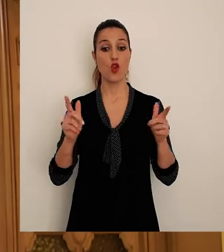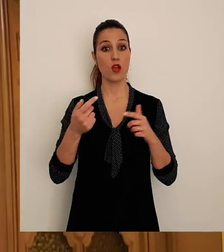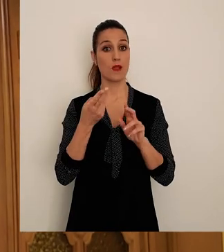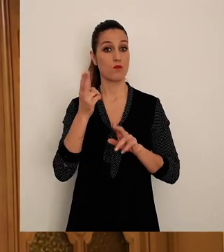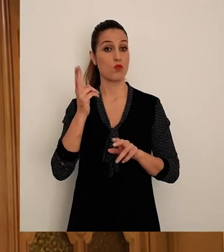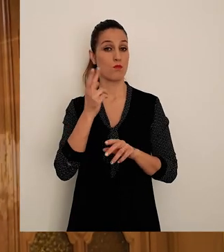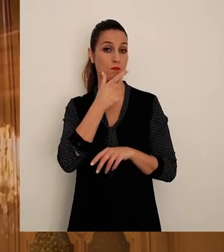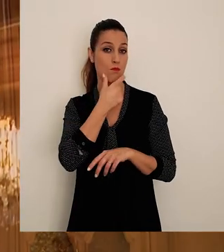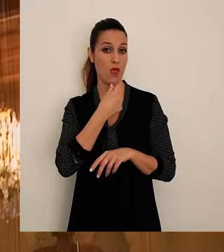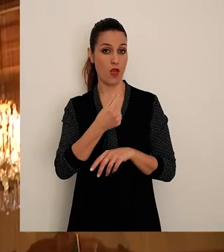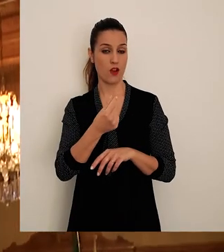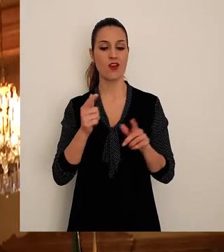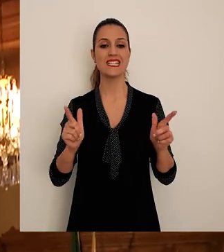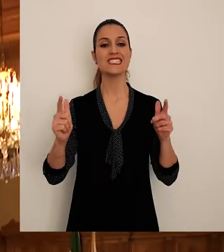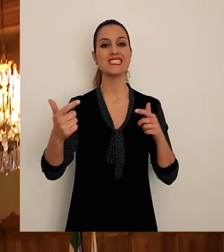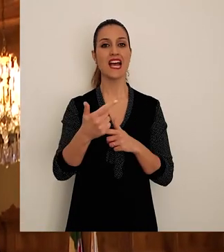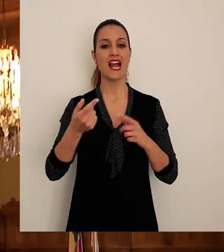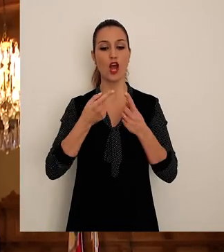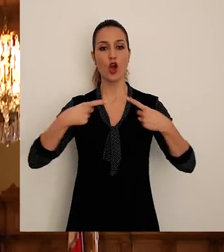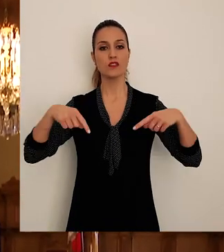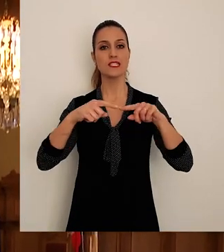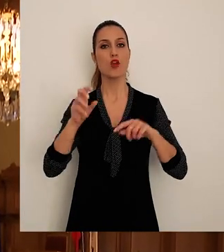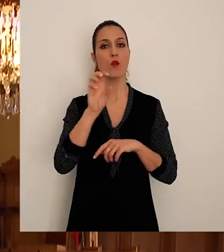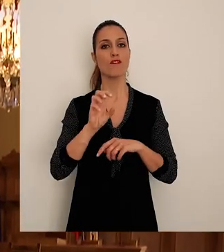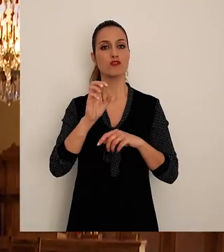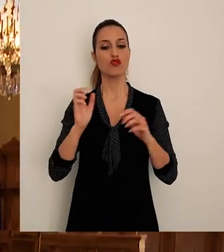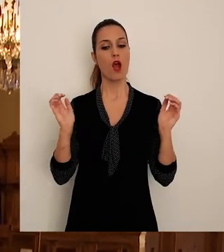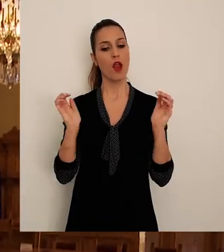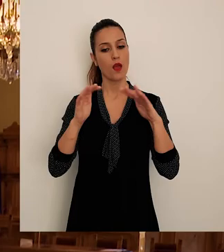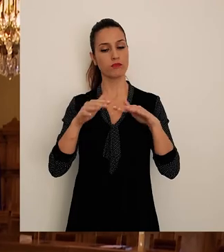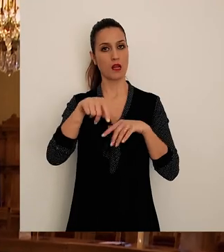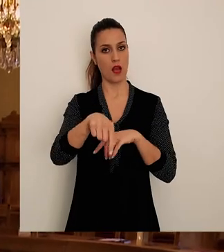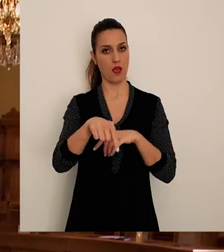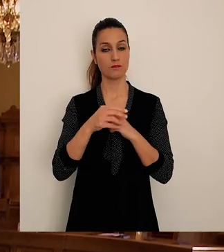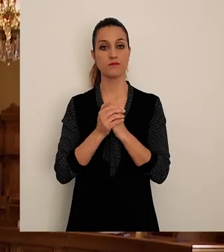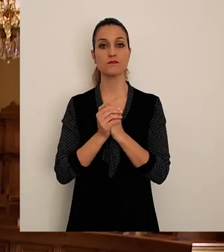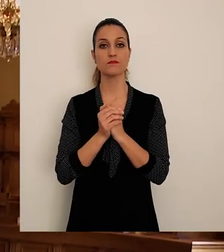Uno dei locali più suggestivi è la sala in cui si riunisce il Consiglio Provinciale.